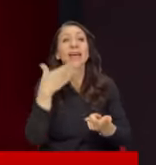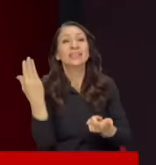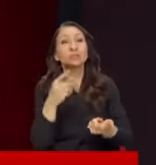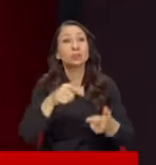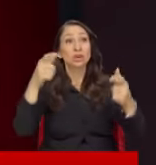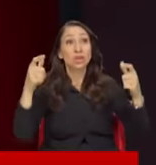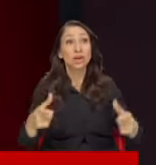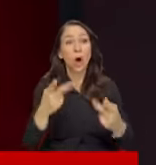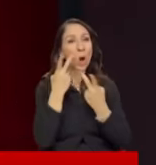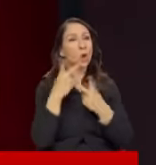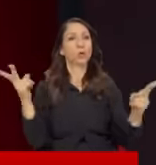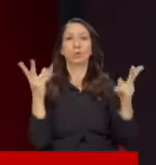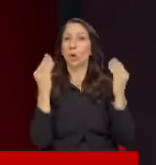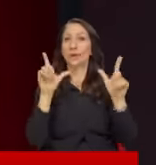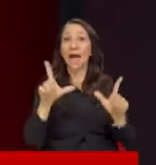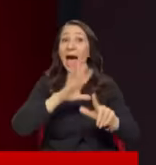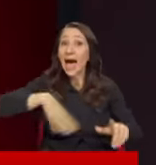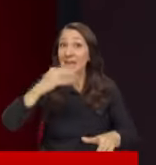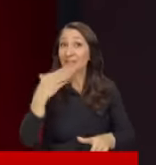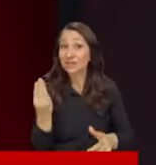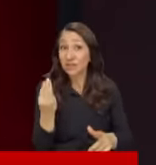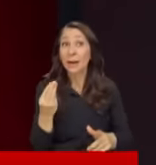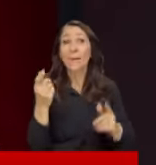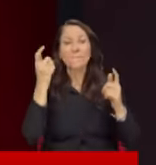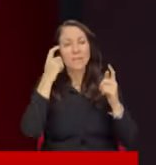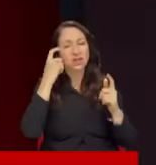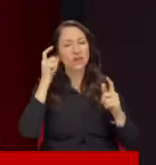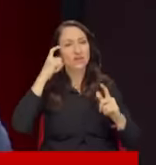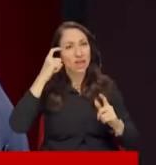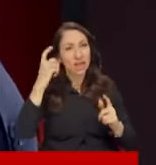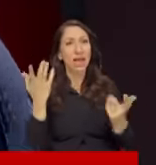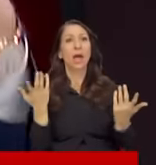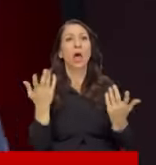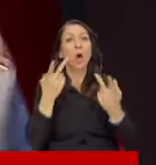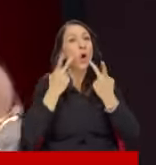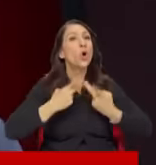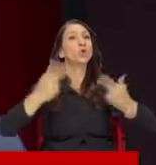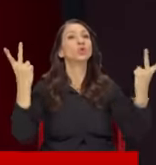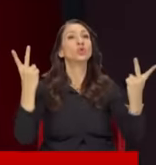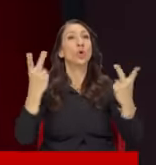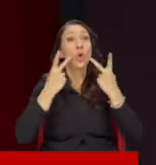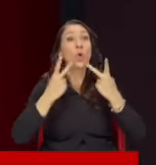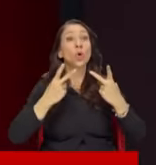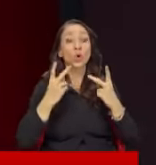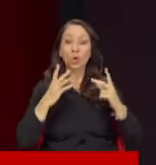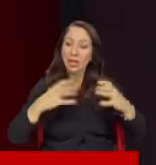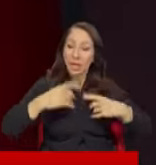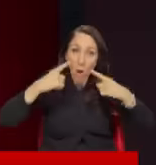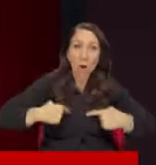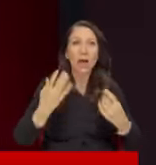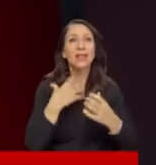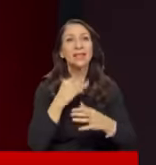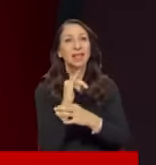şehirde özgür olmalı her genci bilinciyle fikriyle özgür özgür ve Özgün olmalı kendi